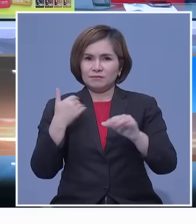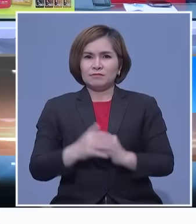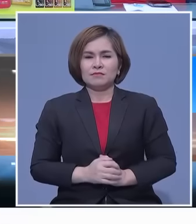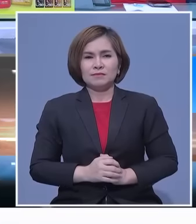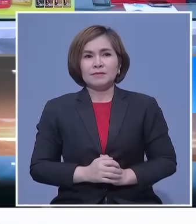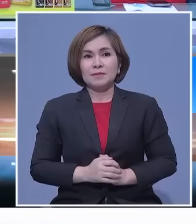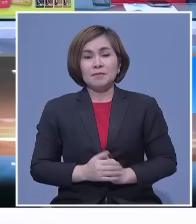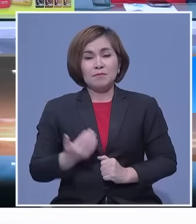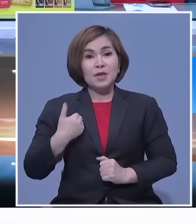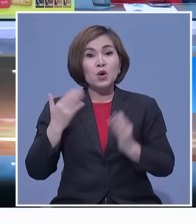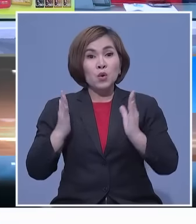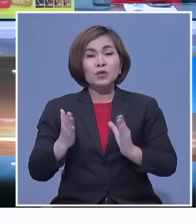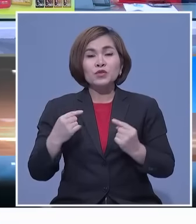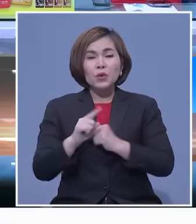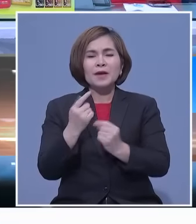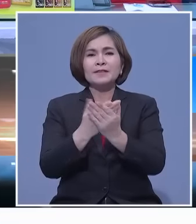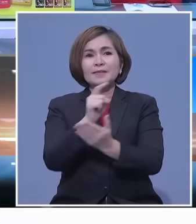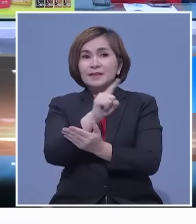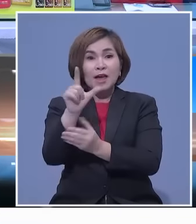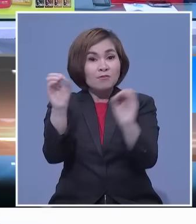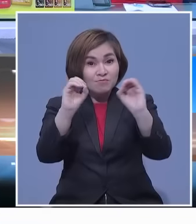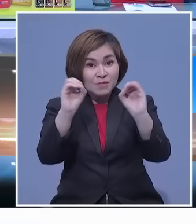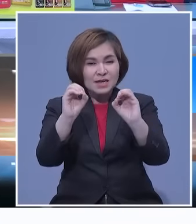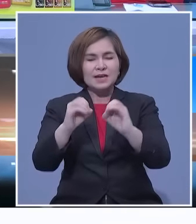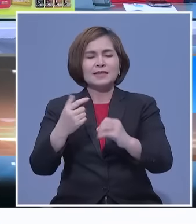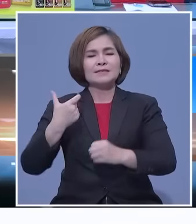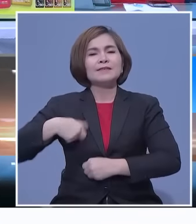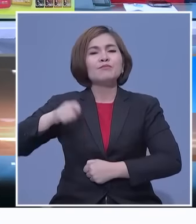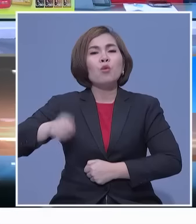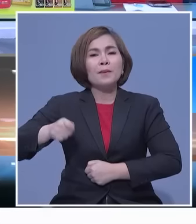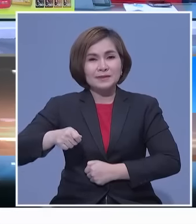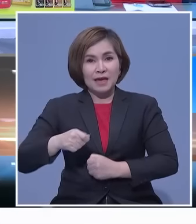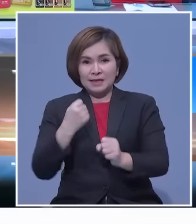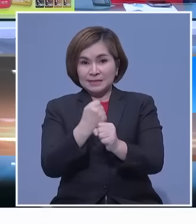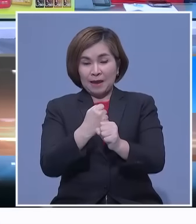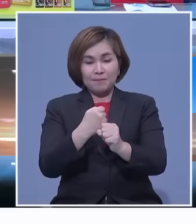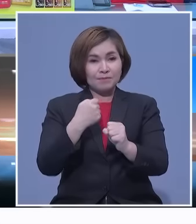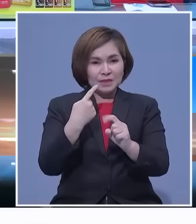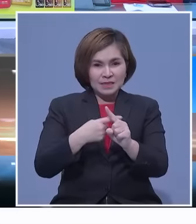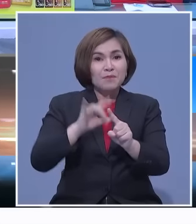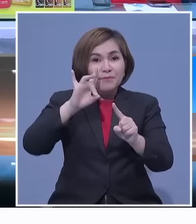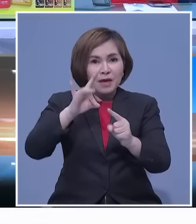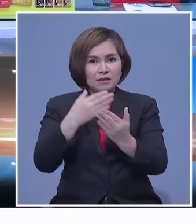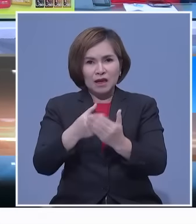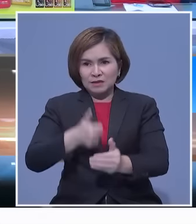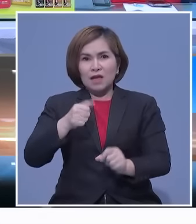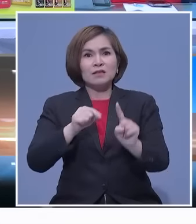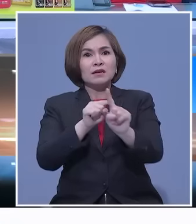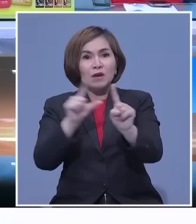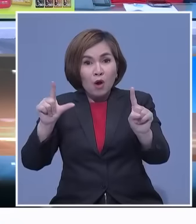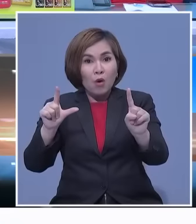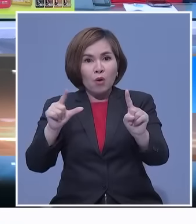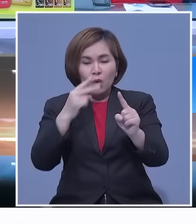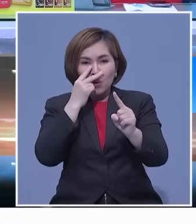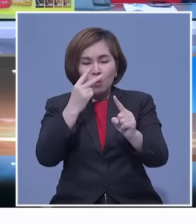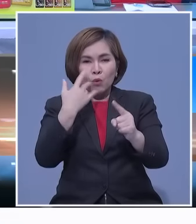ผู้พิพากษามาทั้งชีวิตเลยนะไม่เคยจับเงินล้านมาทำงานกับเา 8เดือนได้เงินล้านแรกไปง่ายๆเลยเนี่ยฟังแบบเนี้ยโอห